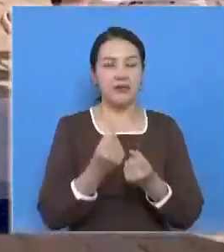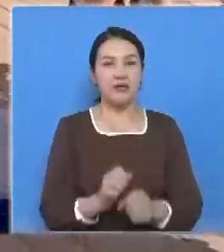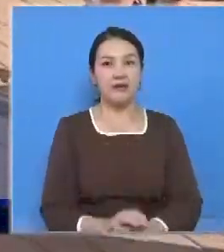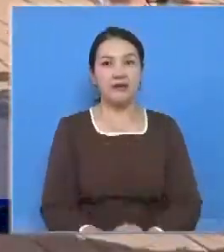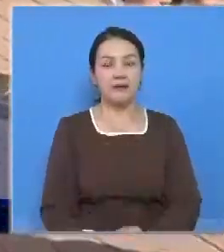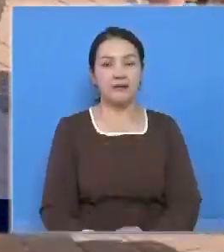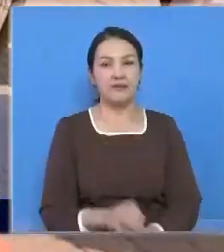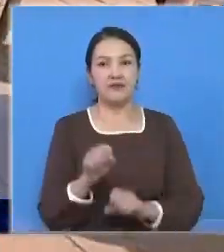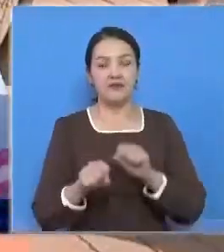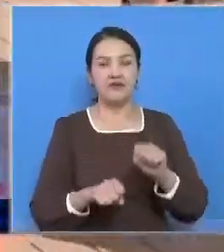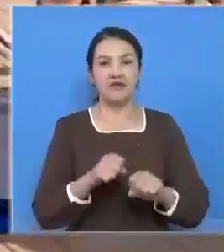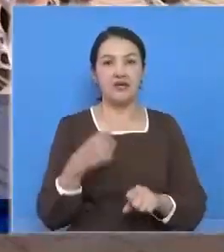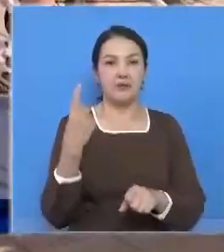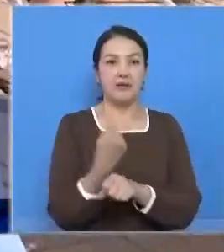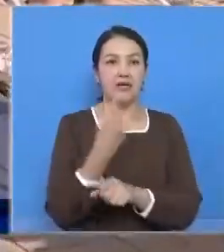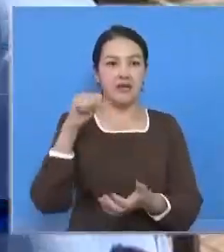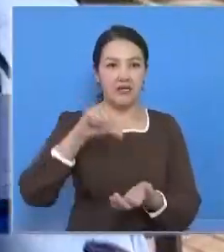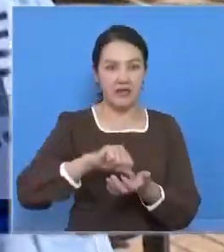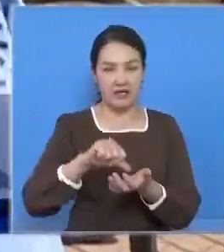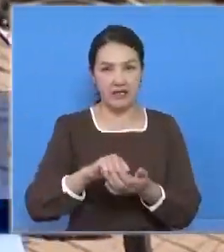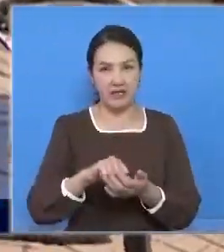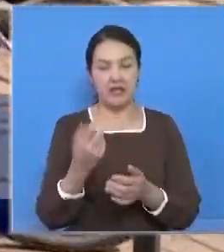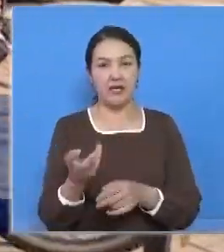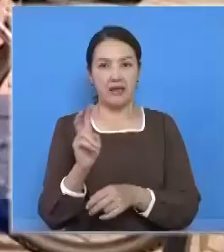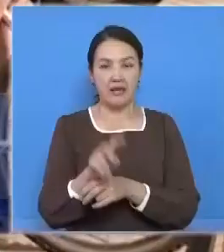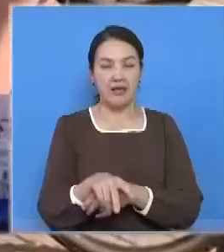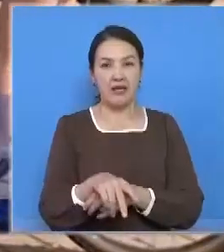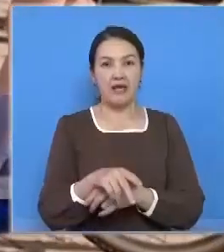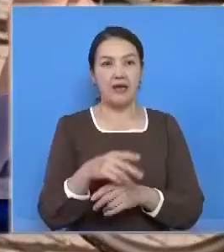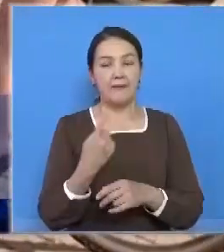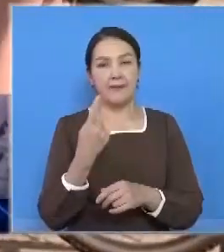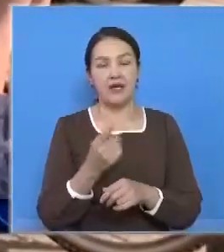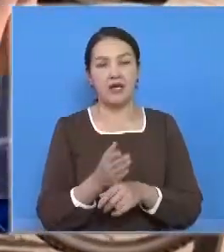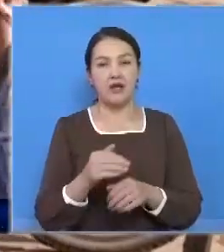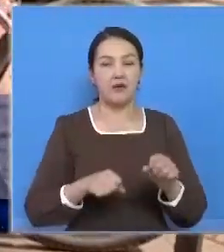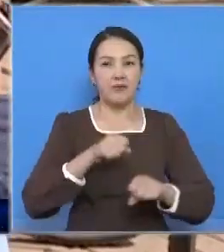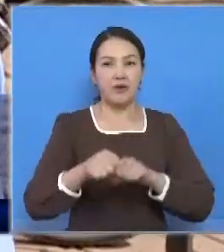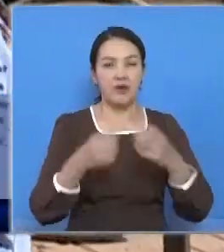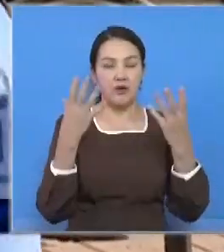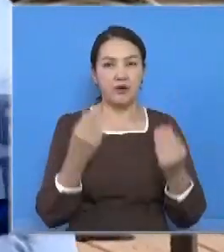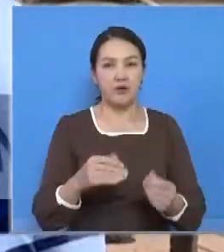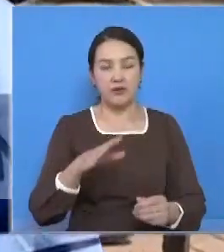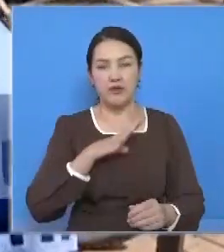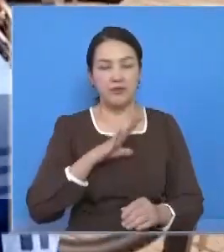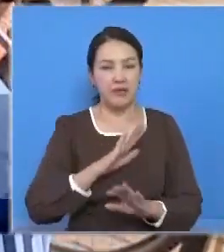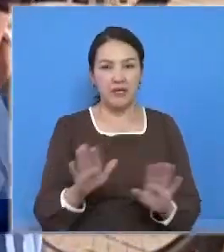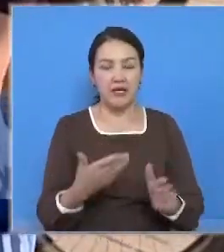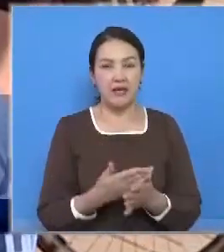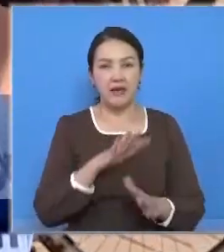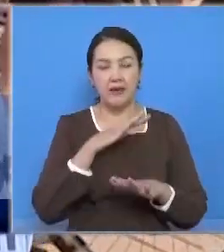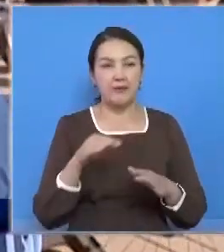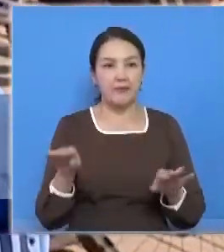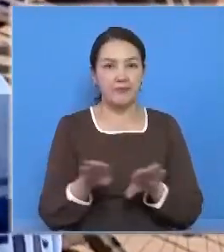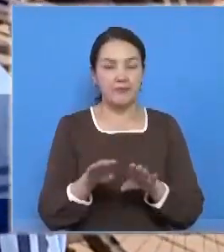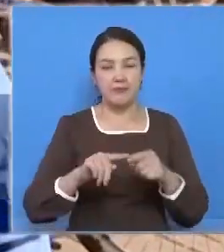участвую. Велошеруге алғаш рет қатысып отырмын. Бірінші келемін деп айта алмаймын. Өйткені велосипедті күнде теппеймін, бірақ көпшілікпен бірге